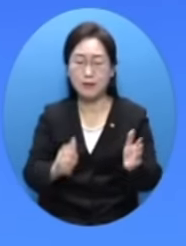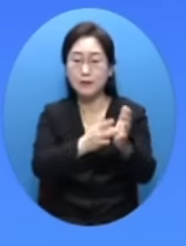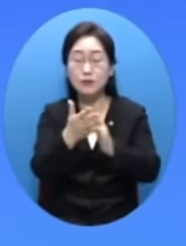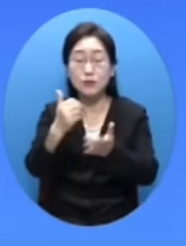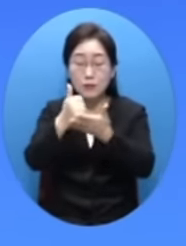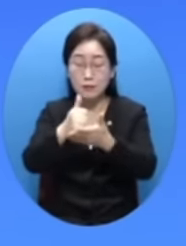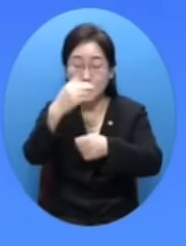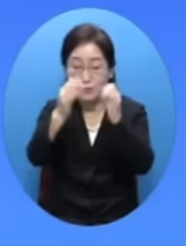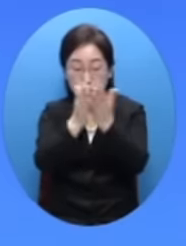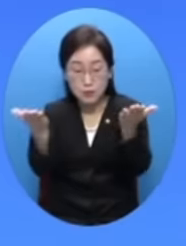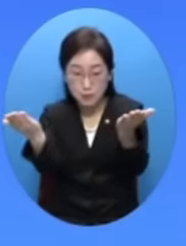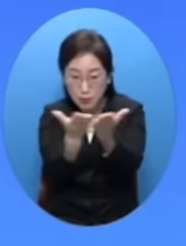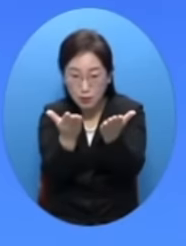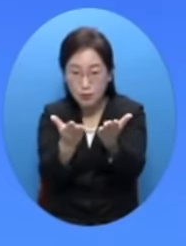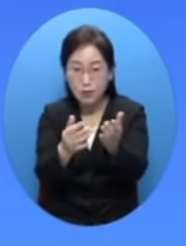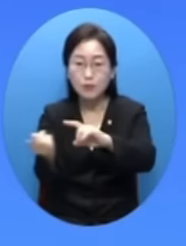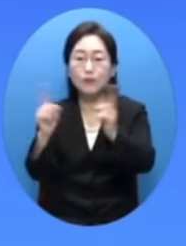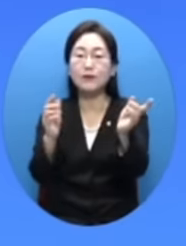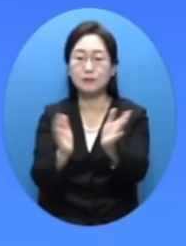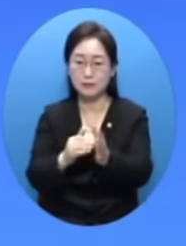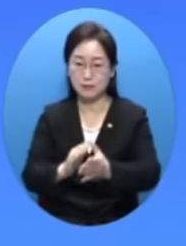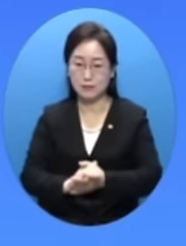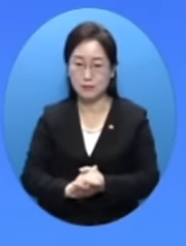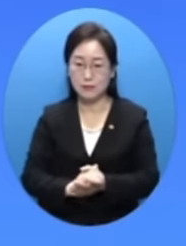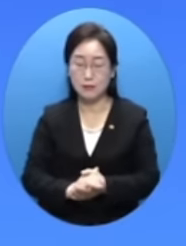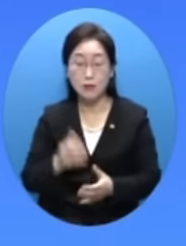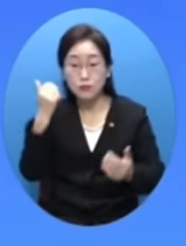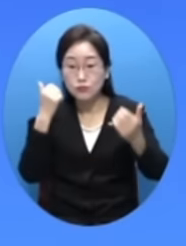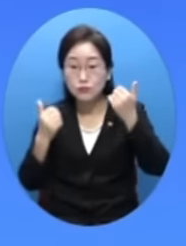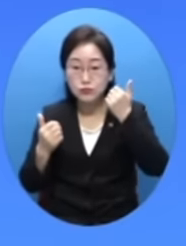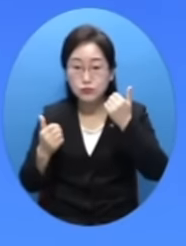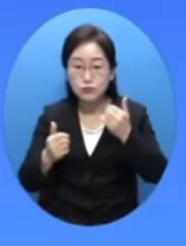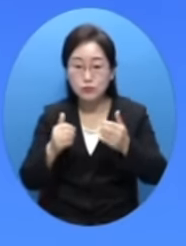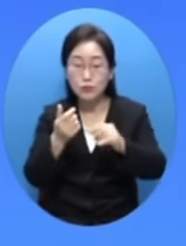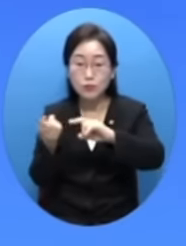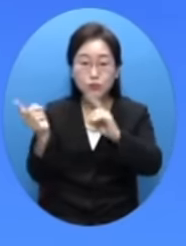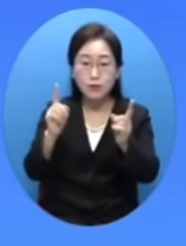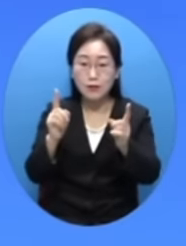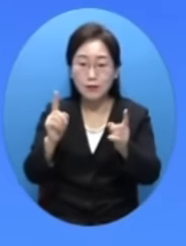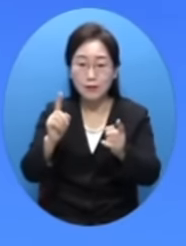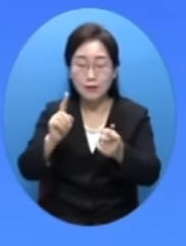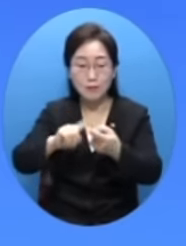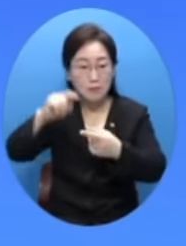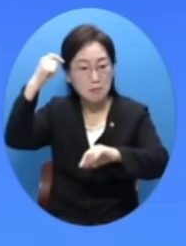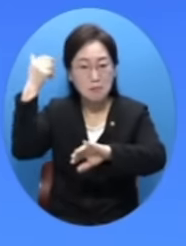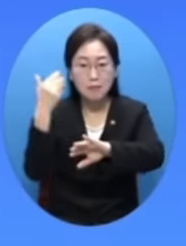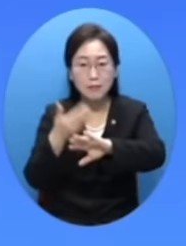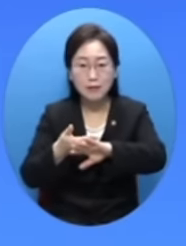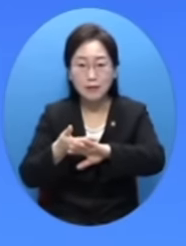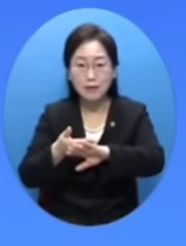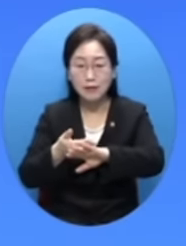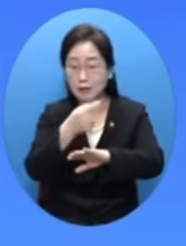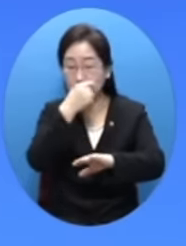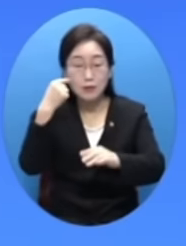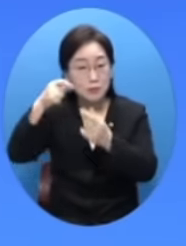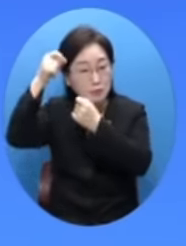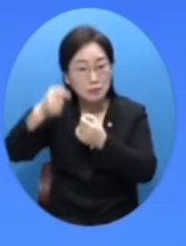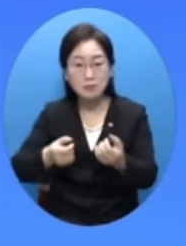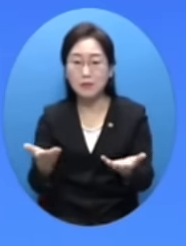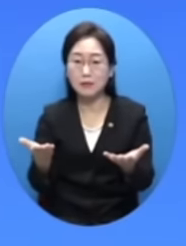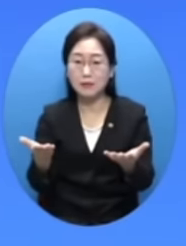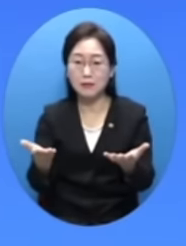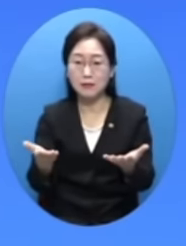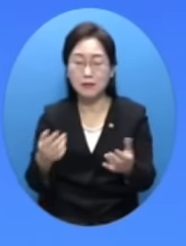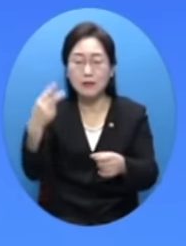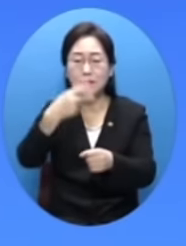성경 말씀 그대로 부활하셨습니다. 그 누구도 부활하셨다는 것을 반대하는 어떠한 증명도 하지 못한 것이